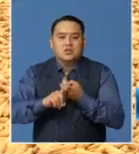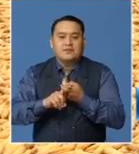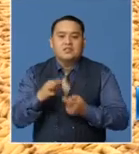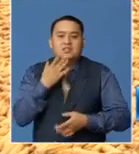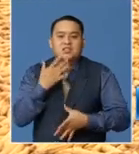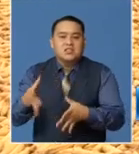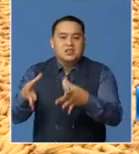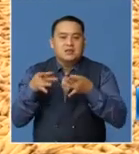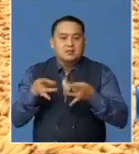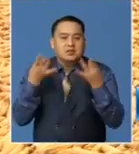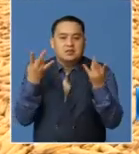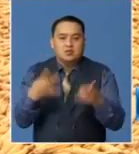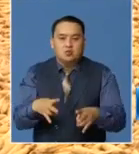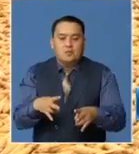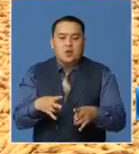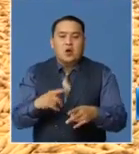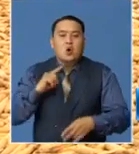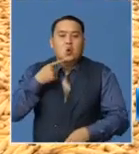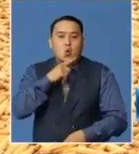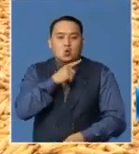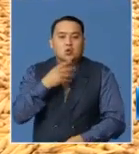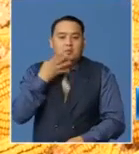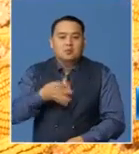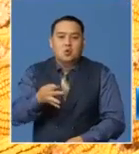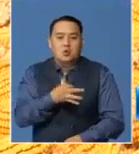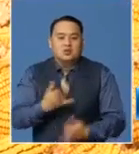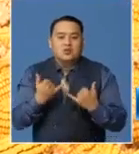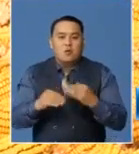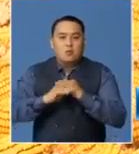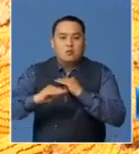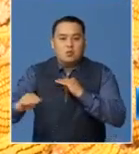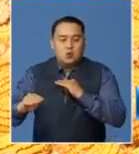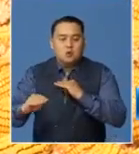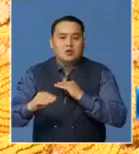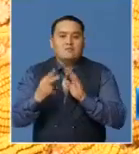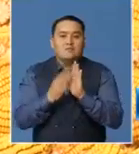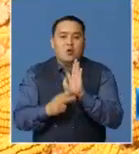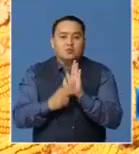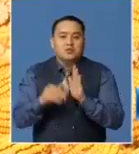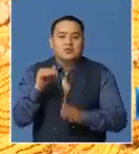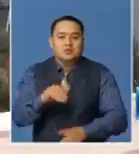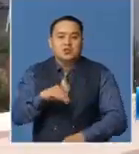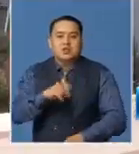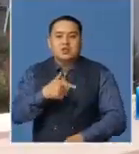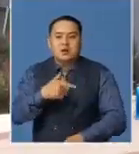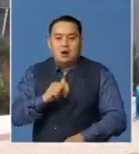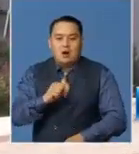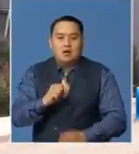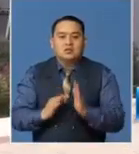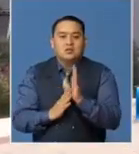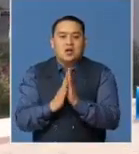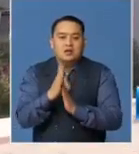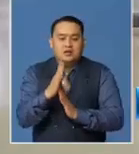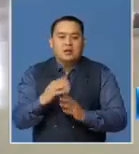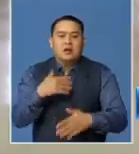больших успехов добились и кукуруза воды региона сегодня ее площадь составляют 80 тысяч гектаров зерновых культур и